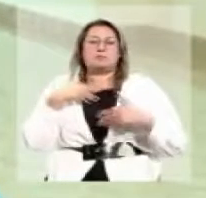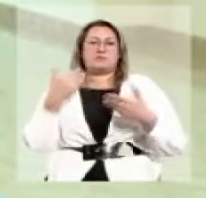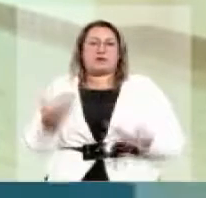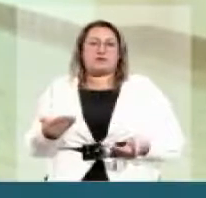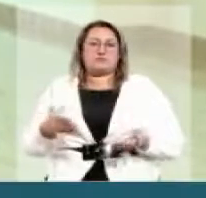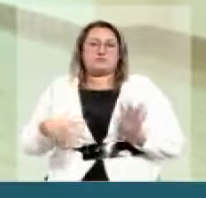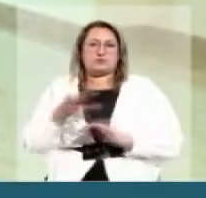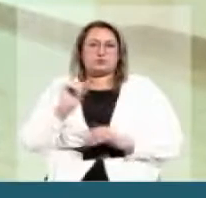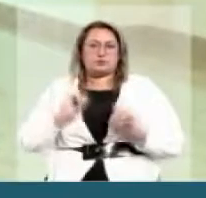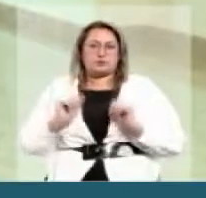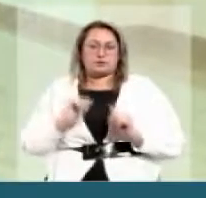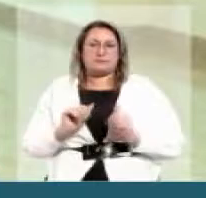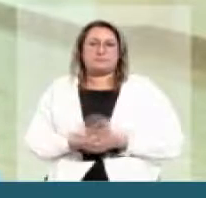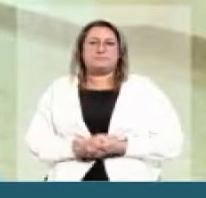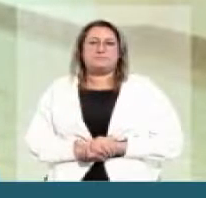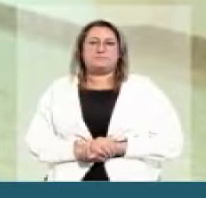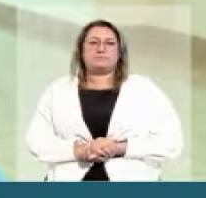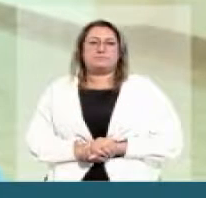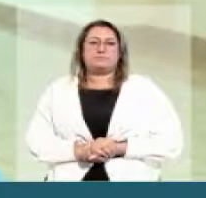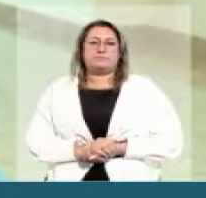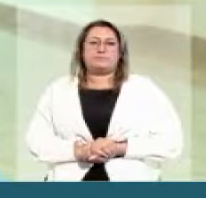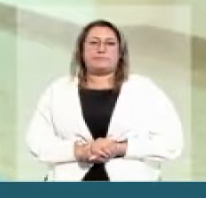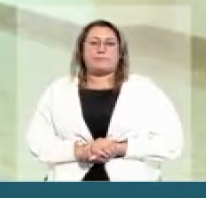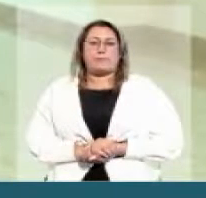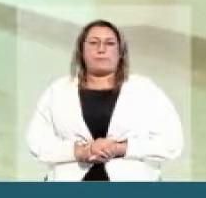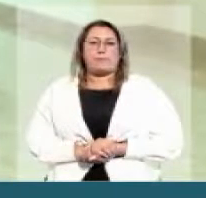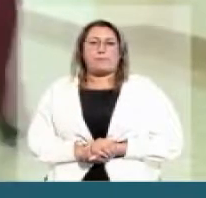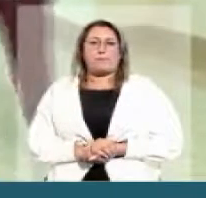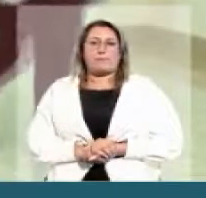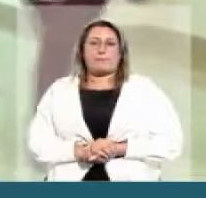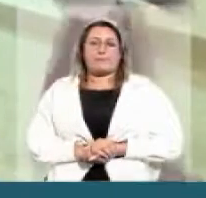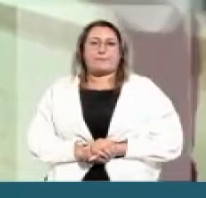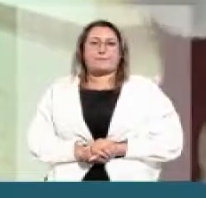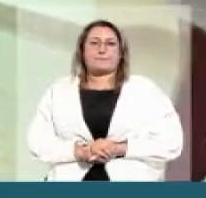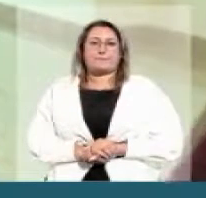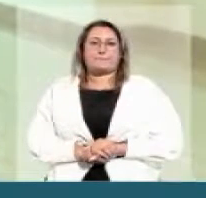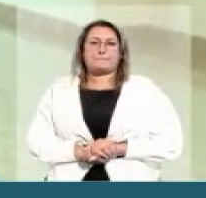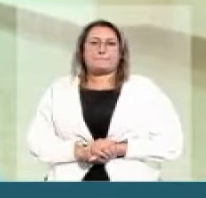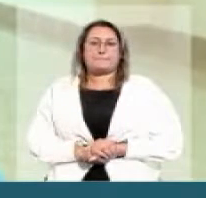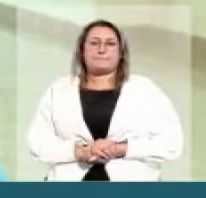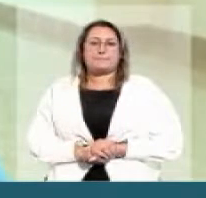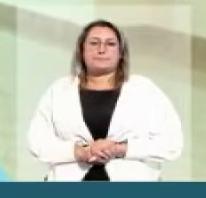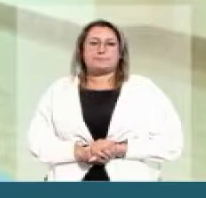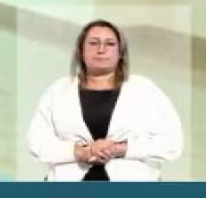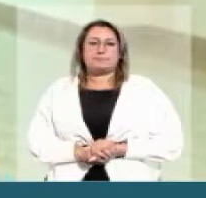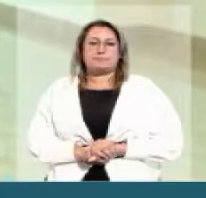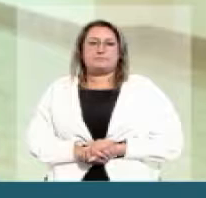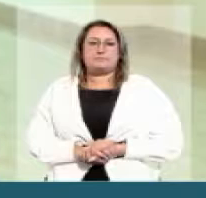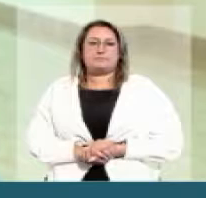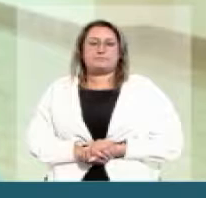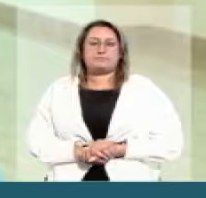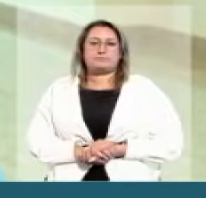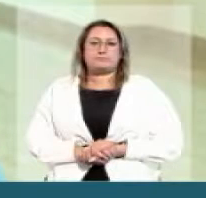Қоғам қылатын ол адам ғой, адамның адамшылығын танытатын ол алғашқы ұстаздар. Ұстаздар қауымын шын жүректен құттықтаймын бүгінгі